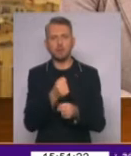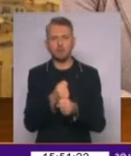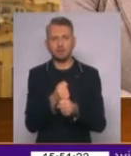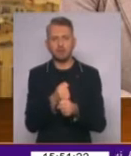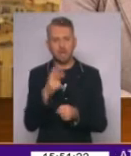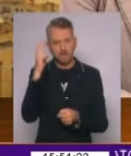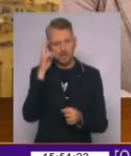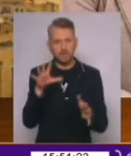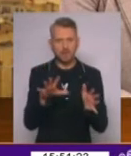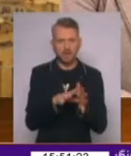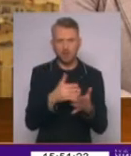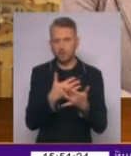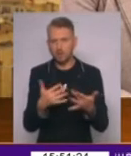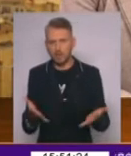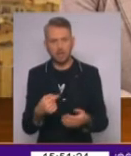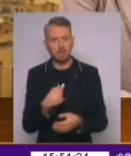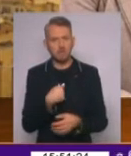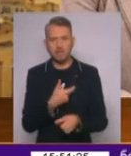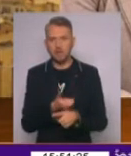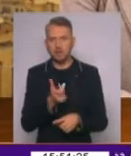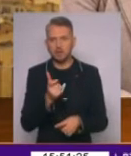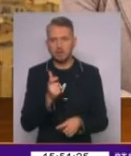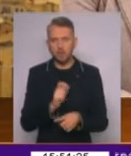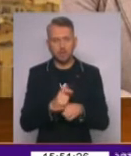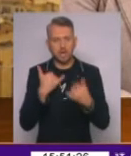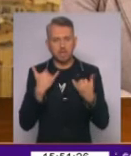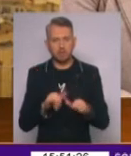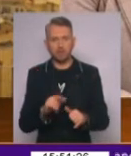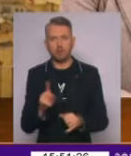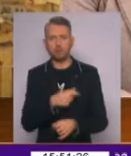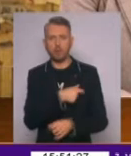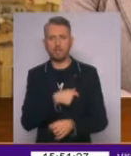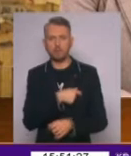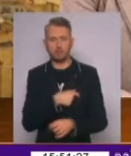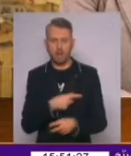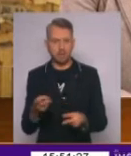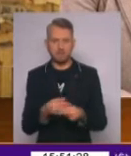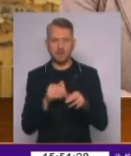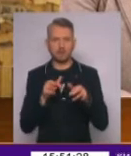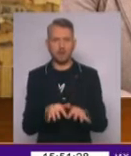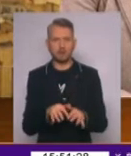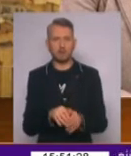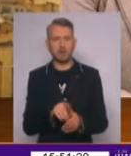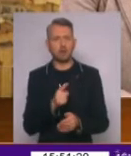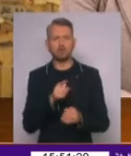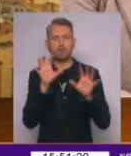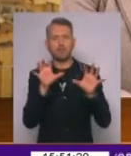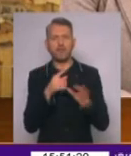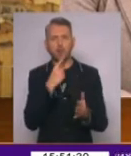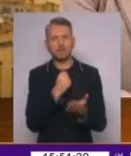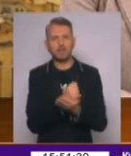робить Київенерго і так далі. Мене дуже дивує, що депутати бездіяльні. Чому закони не приймають